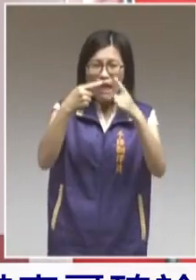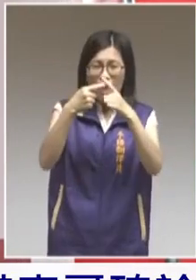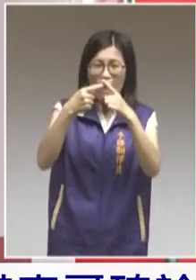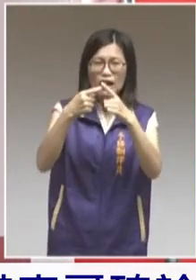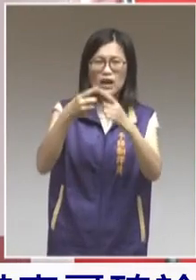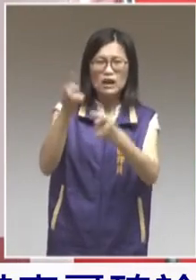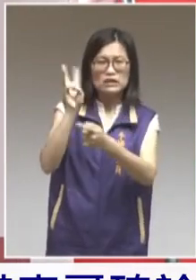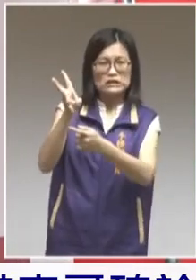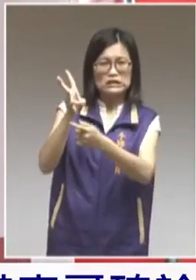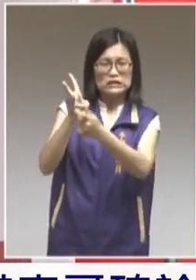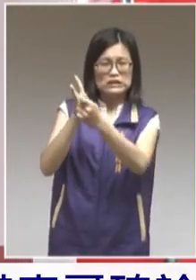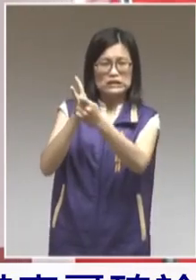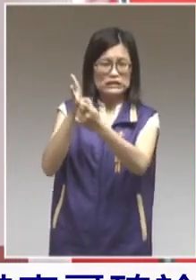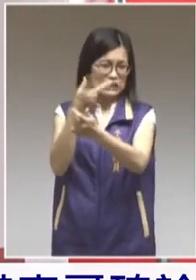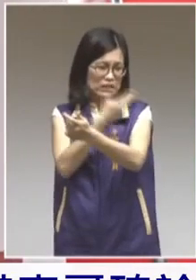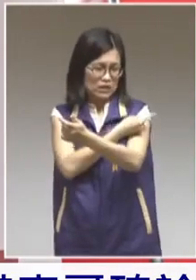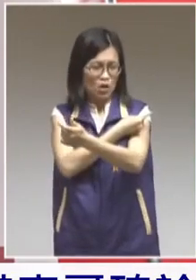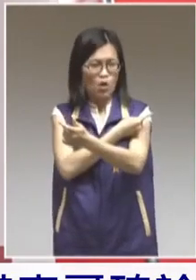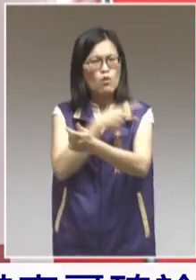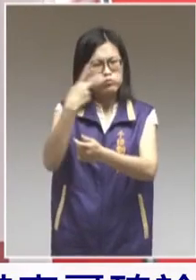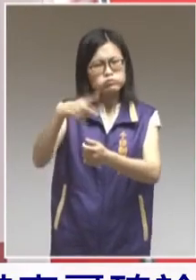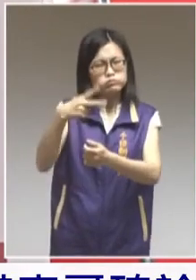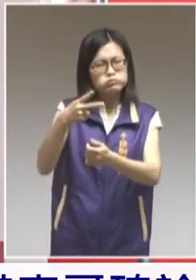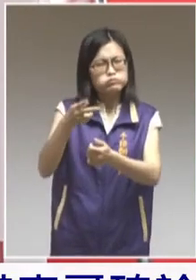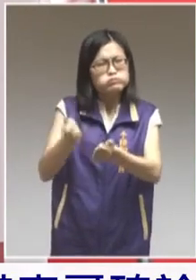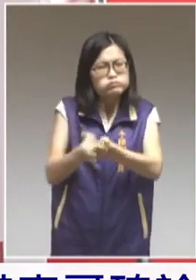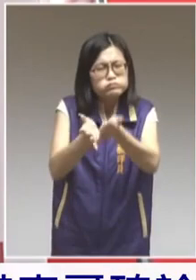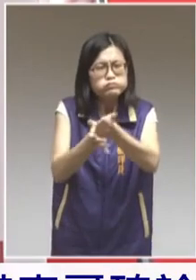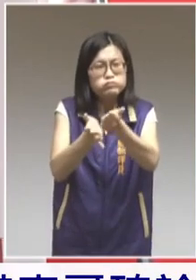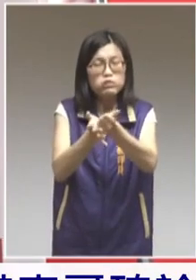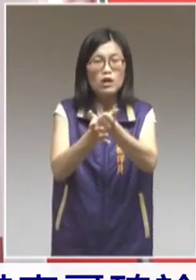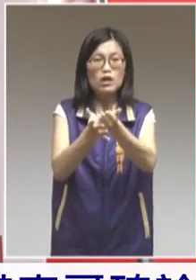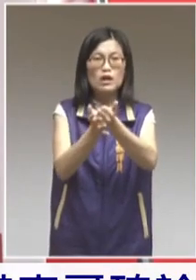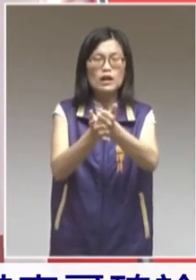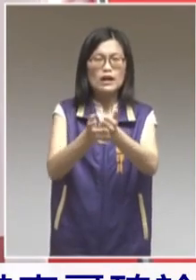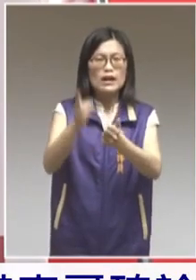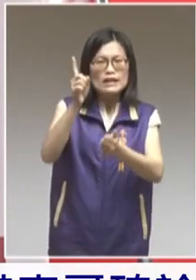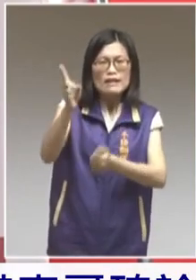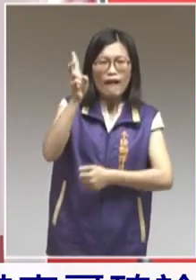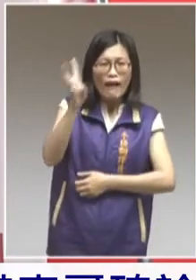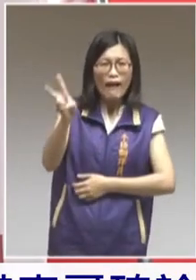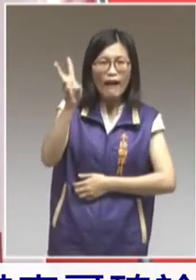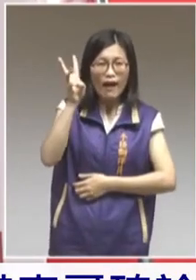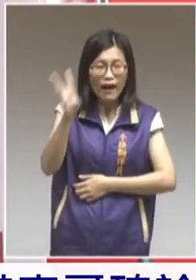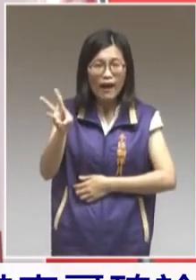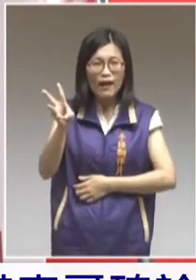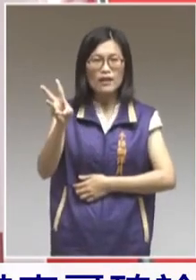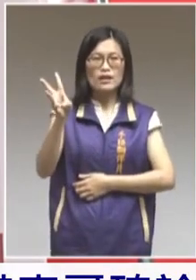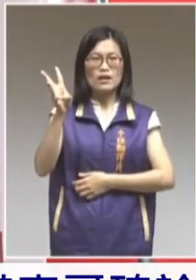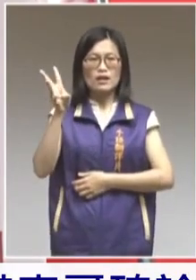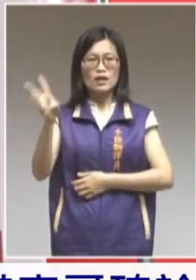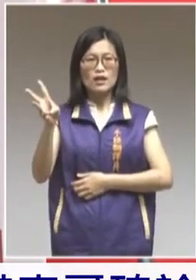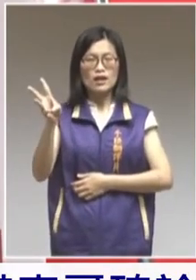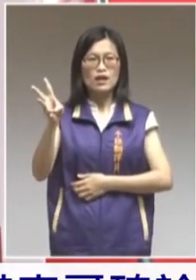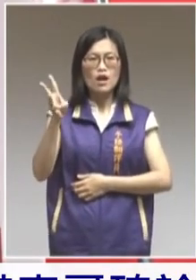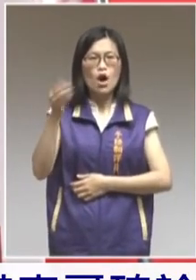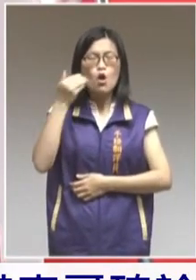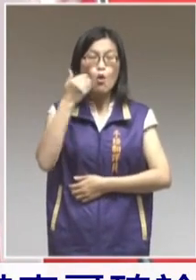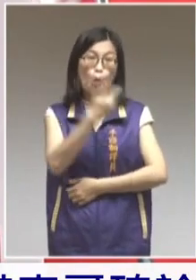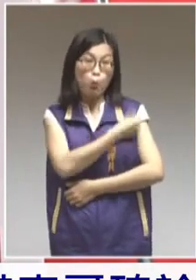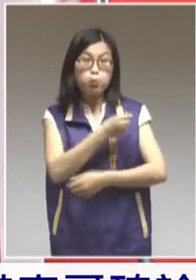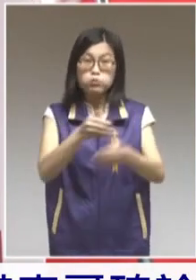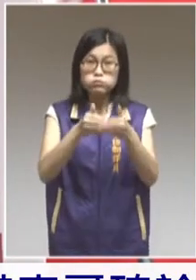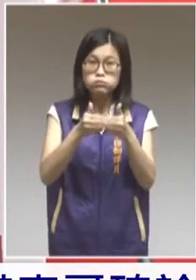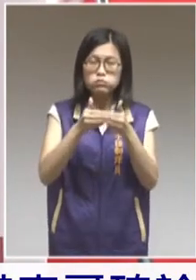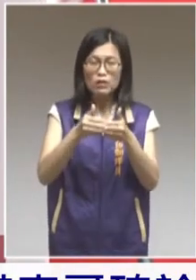部分，我们还是要加强吼。所以拜托你若第一季、第二季、第三季，若要住这个疫苗